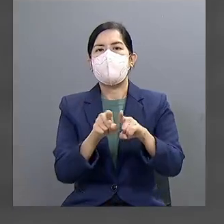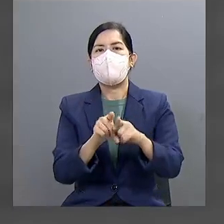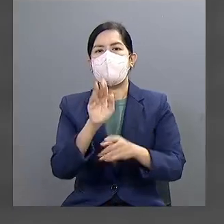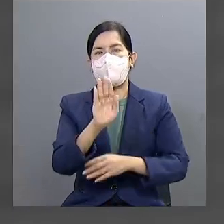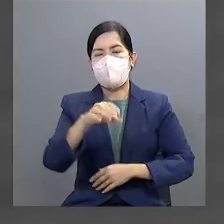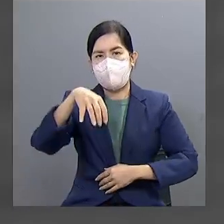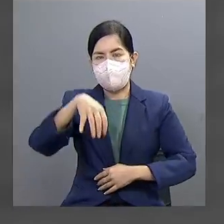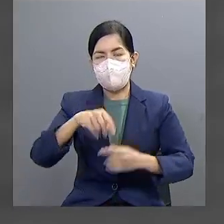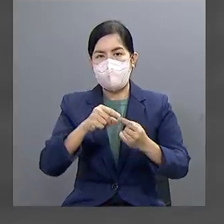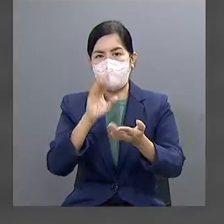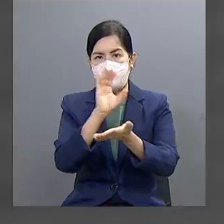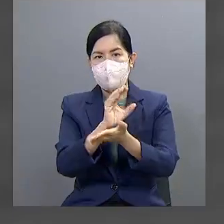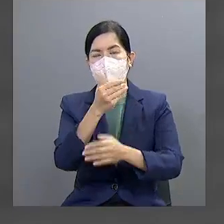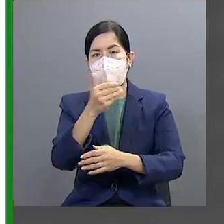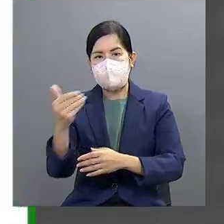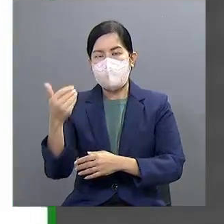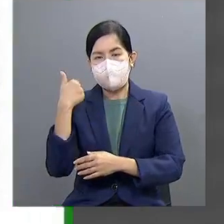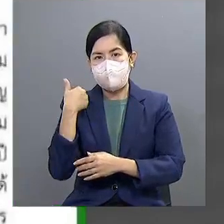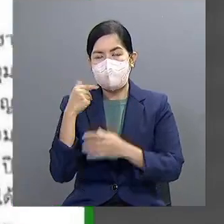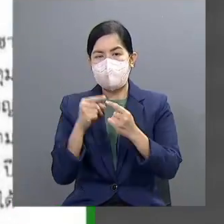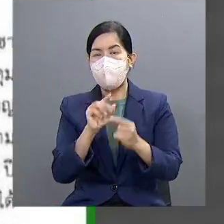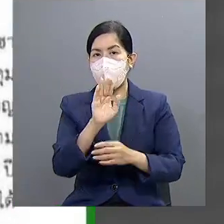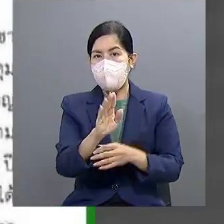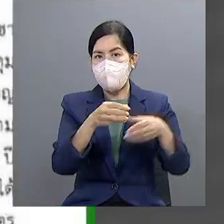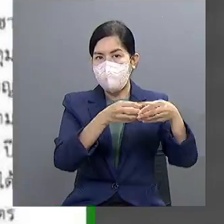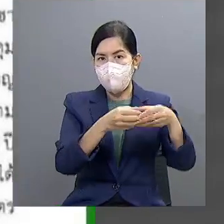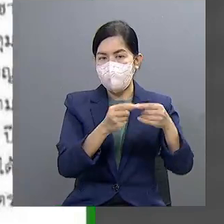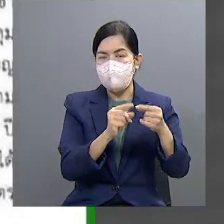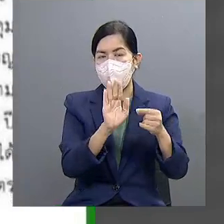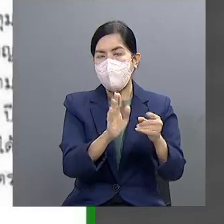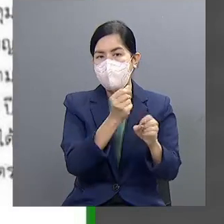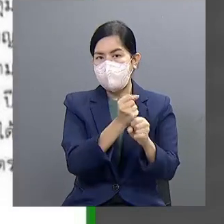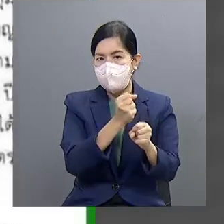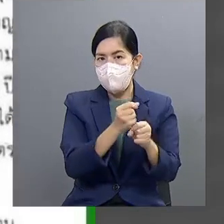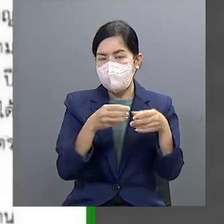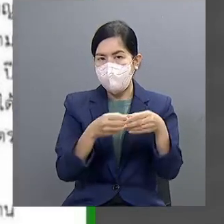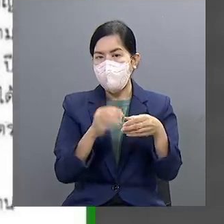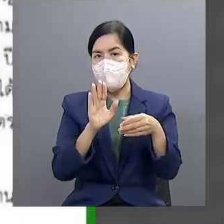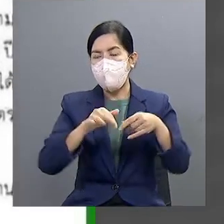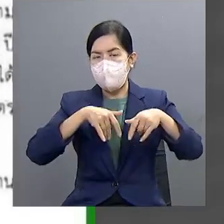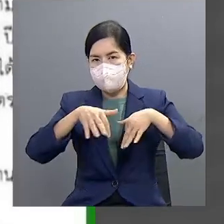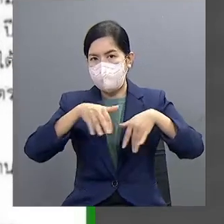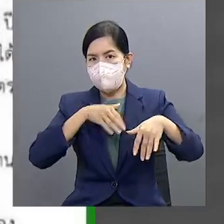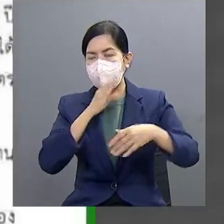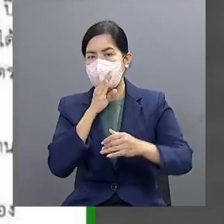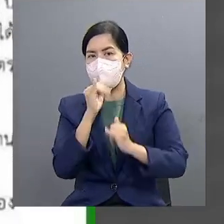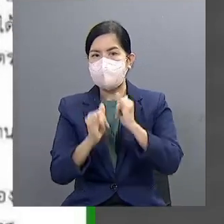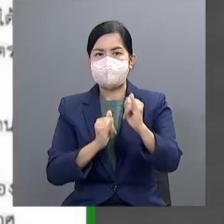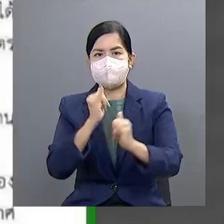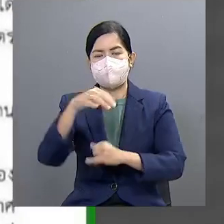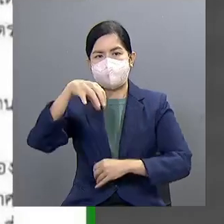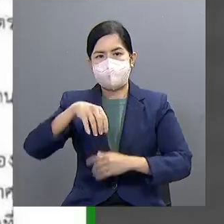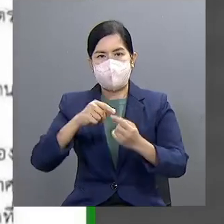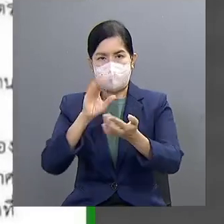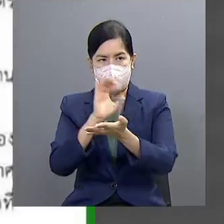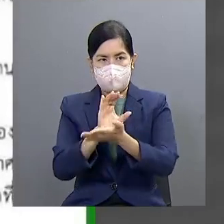ที่มีข้อห้ามทั้งข้าราชการตำรวจและประชาชนที่จะไปขอรับบริการที่สถานีตำรวจนะคะห้ามสูบห้าม